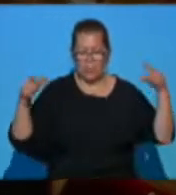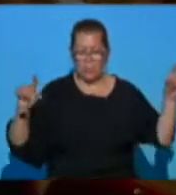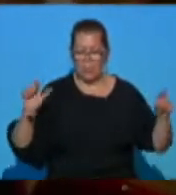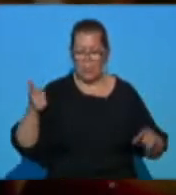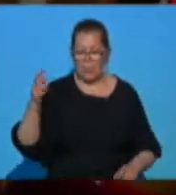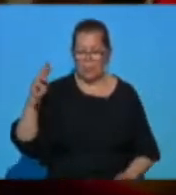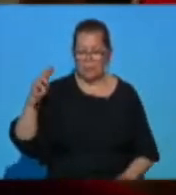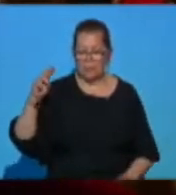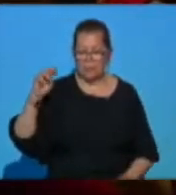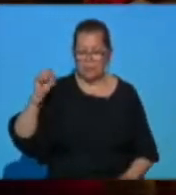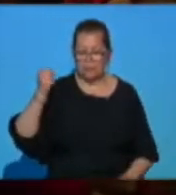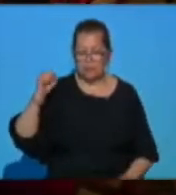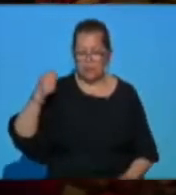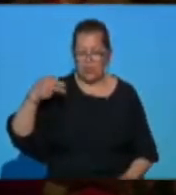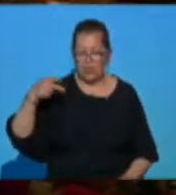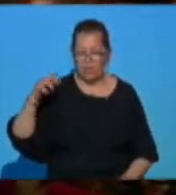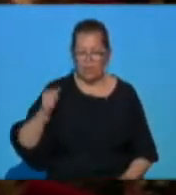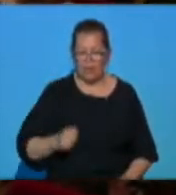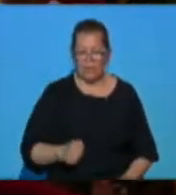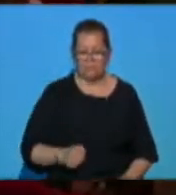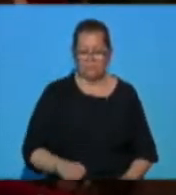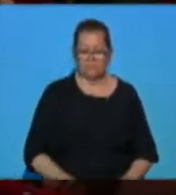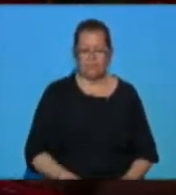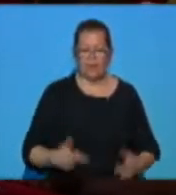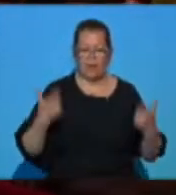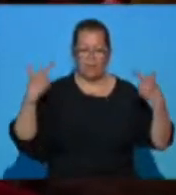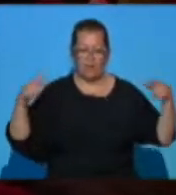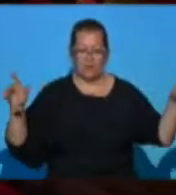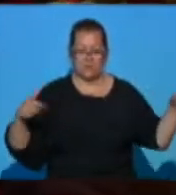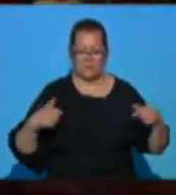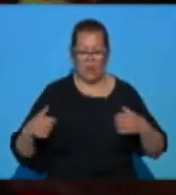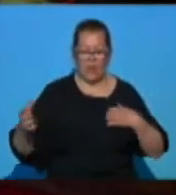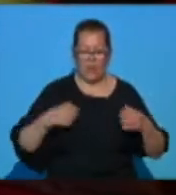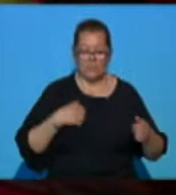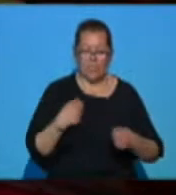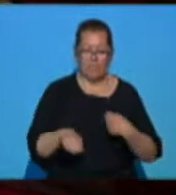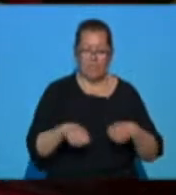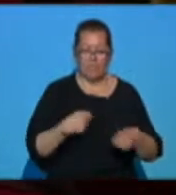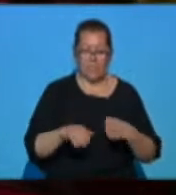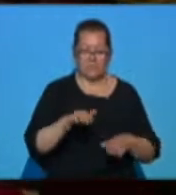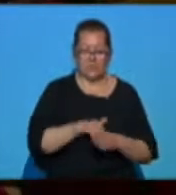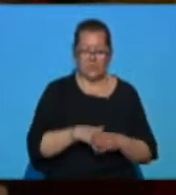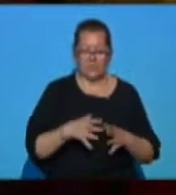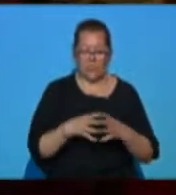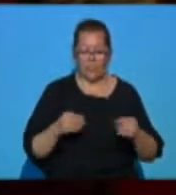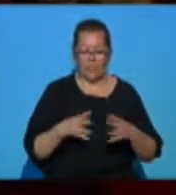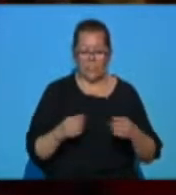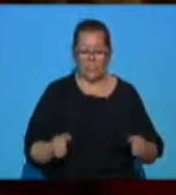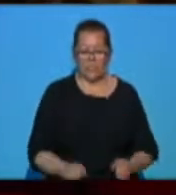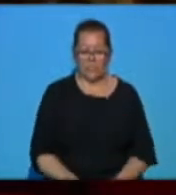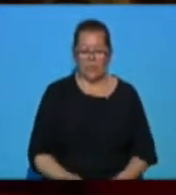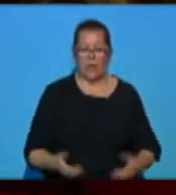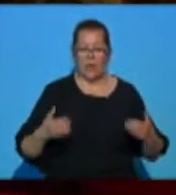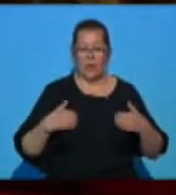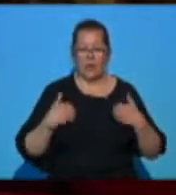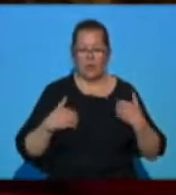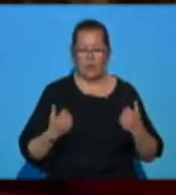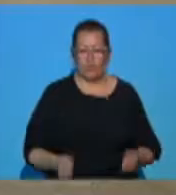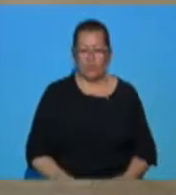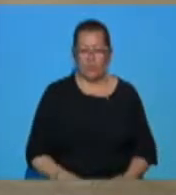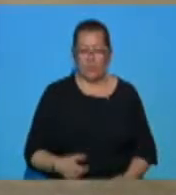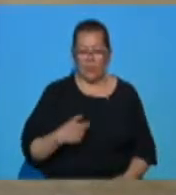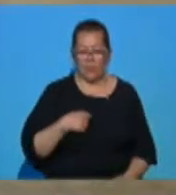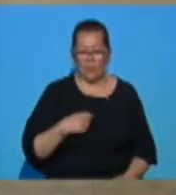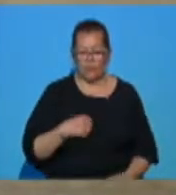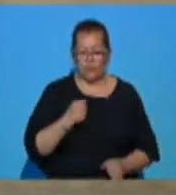Safari, este cel mai important festival de artă plastică, până acum nu s-a finanțat arta plastică în România. Sunt foarte bucuros că am reușit să refac